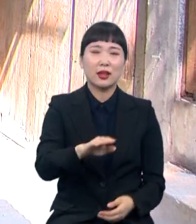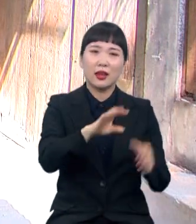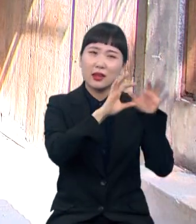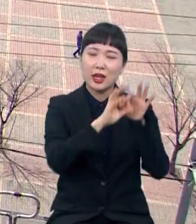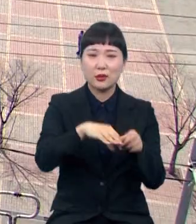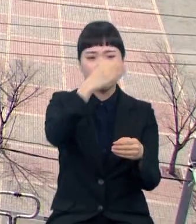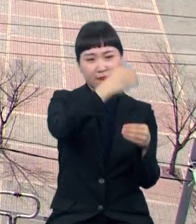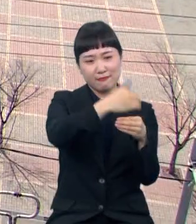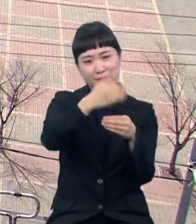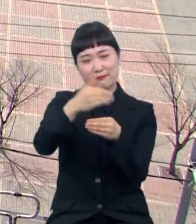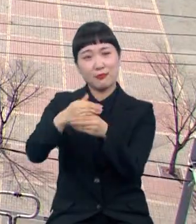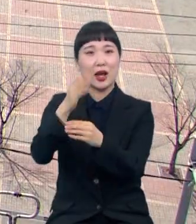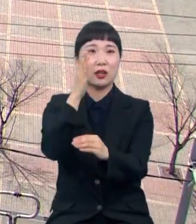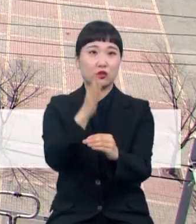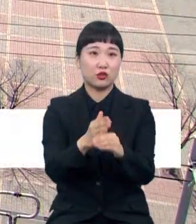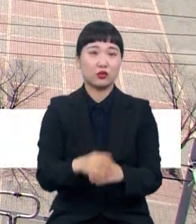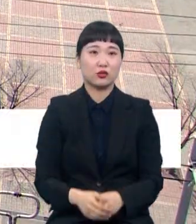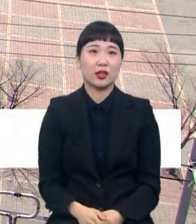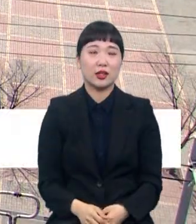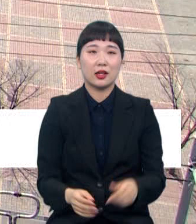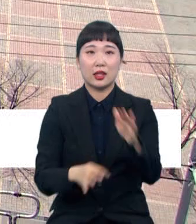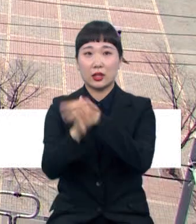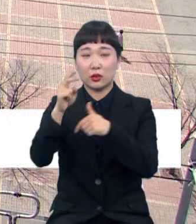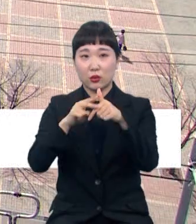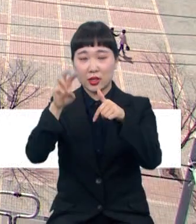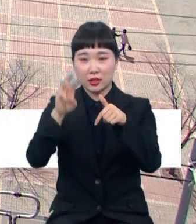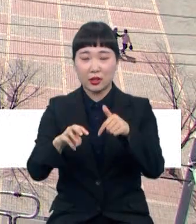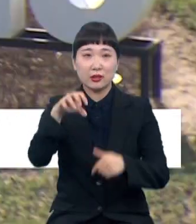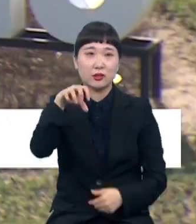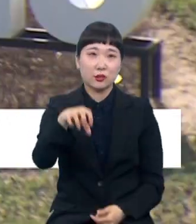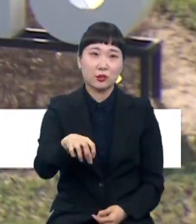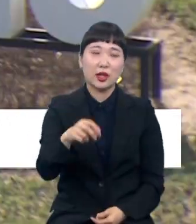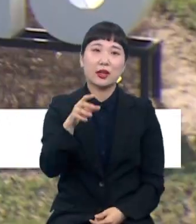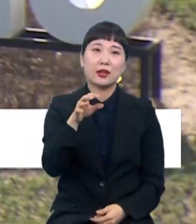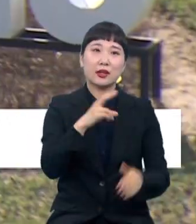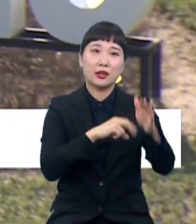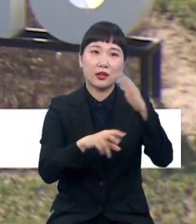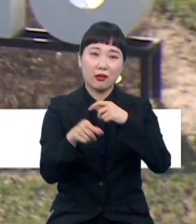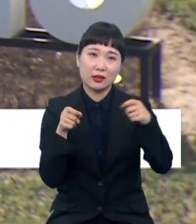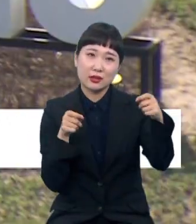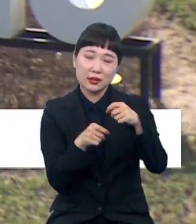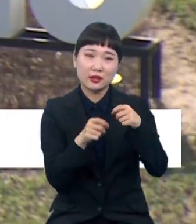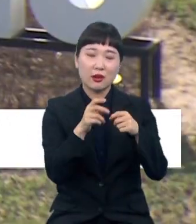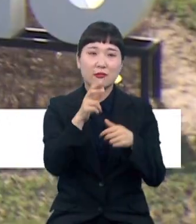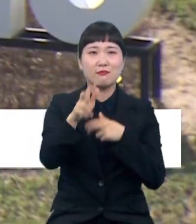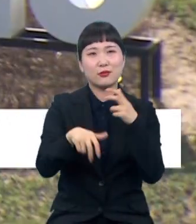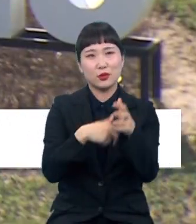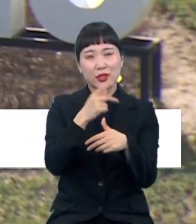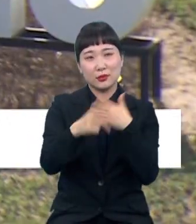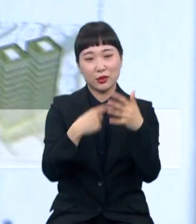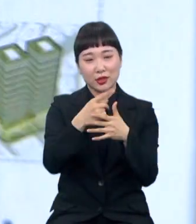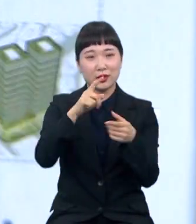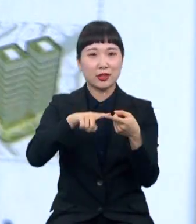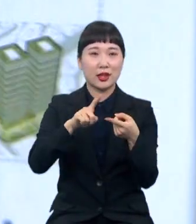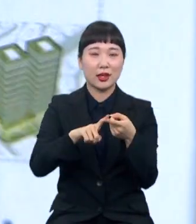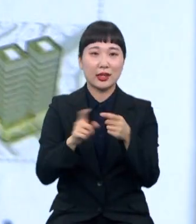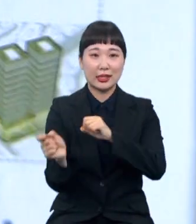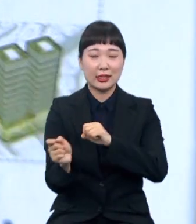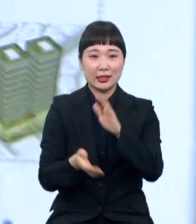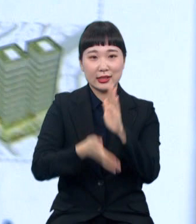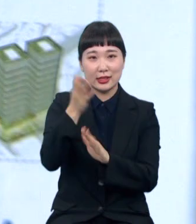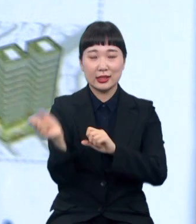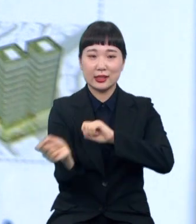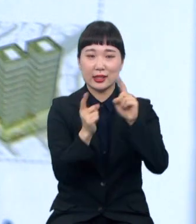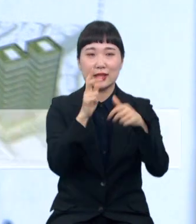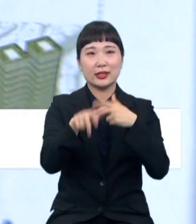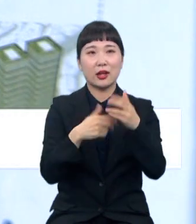상태입니다. 인천시는 동인천역 2030 역전 프로젝트란 이름으로 도시재생사업을 추진하고 있습니다. 북광장